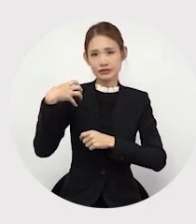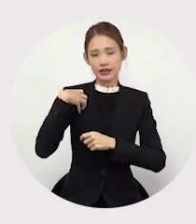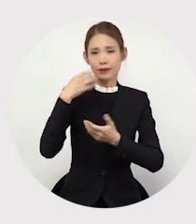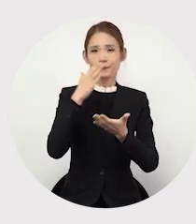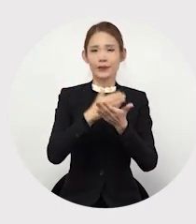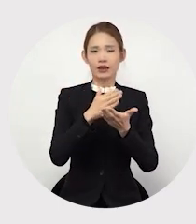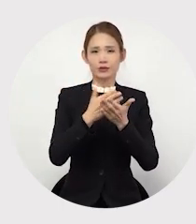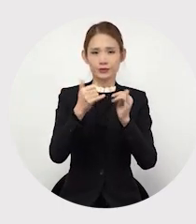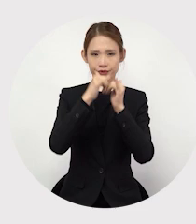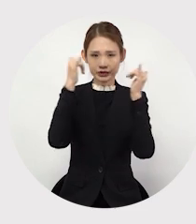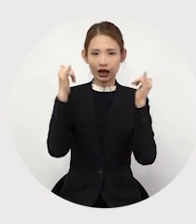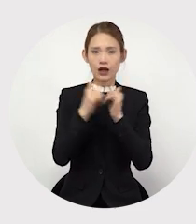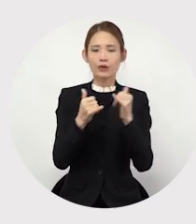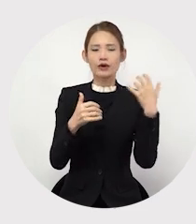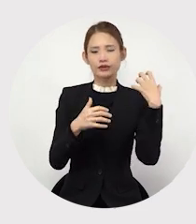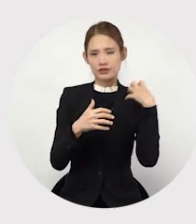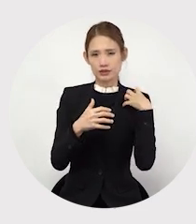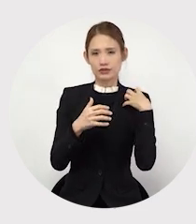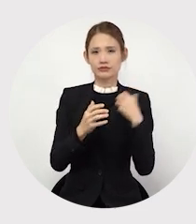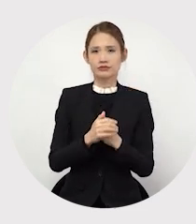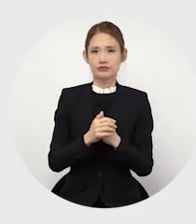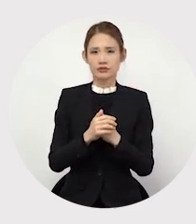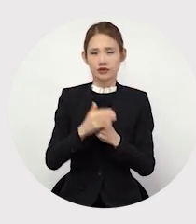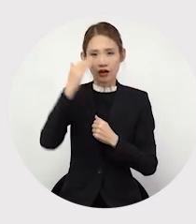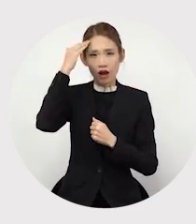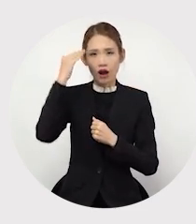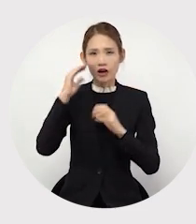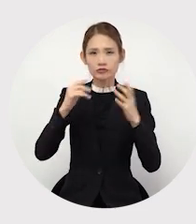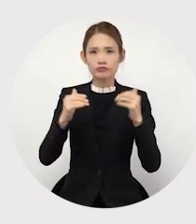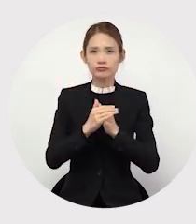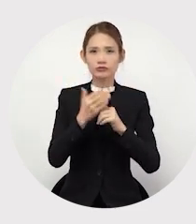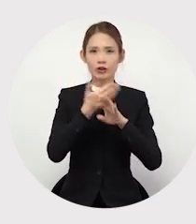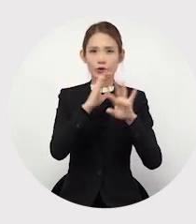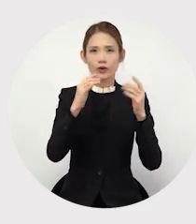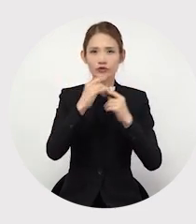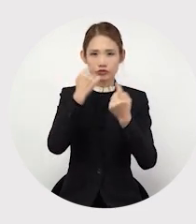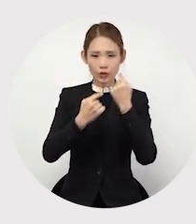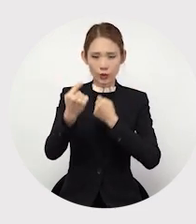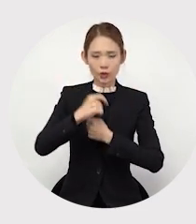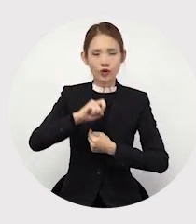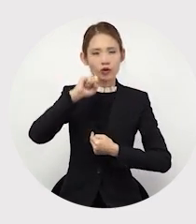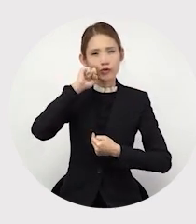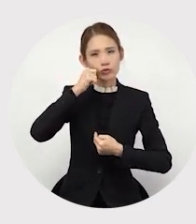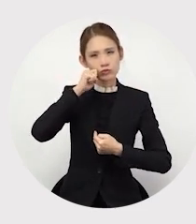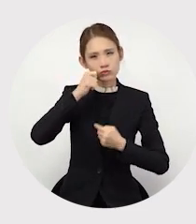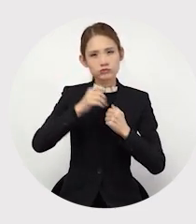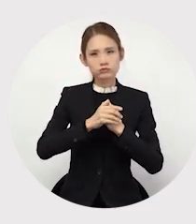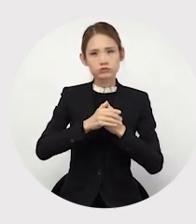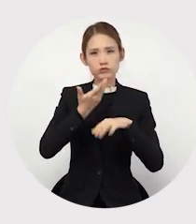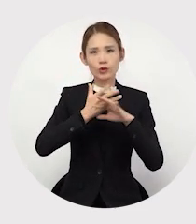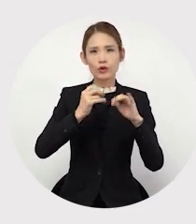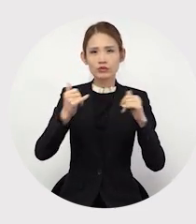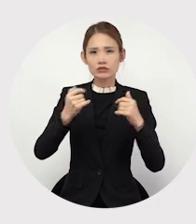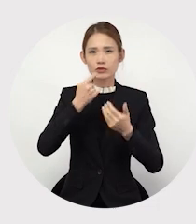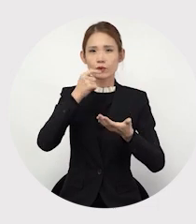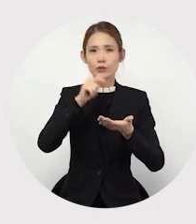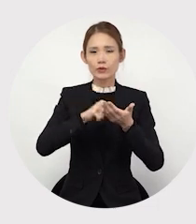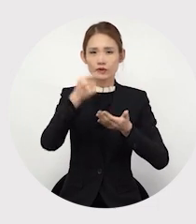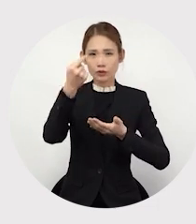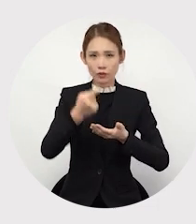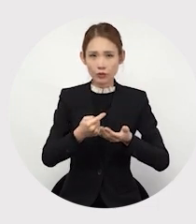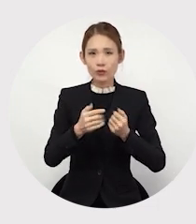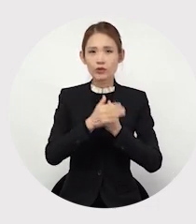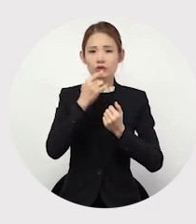개인의 책임이 아니라 사회의 책임으로 우리가 생각을 해야 되죠. 아, 우리나라가 외국인들이 접근하기가 좋지가 않구나. 좀 외국인들이